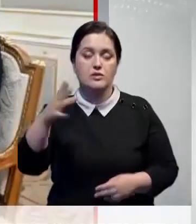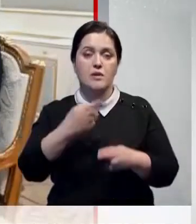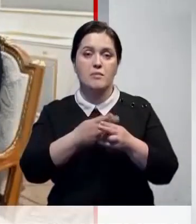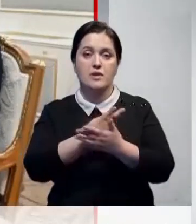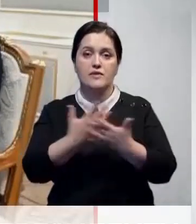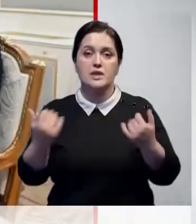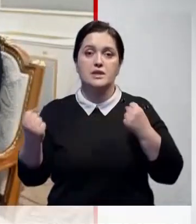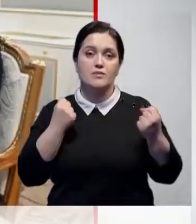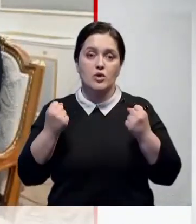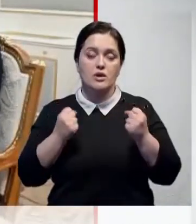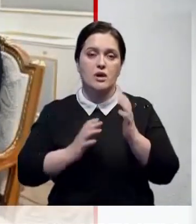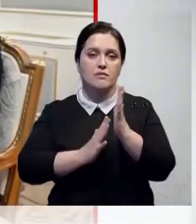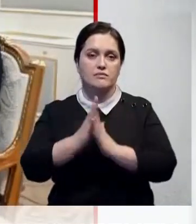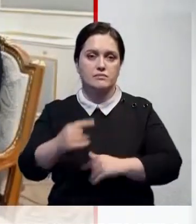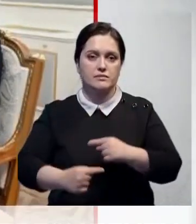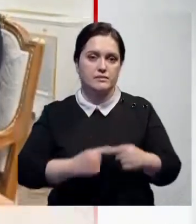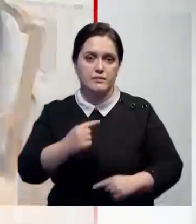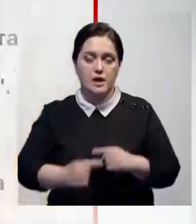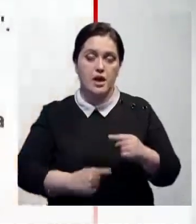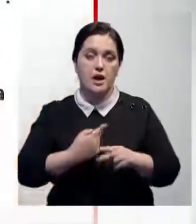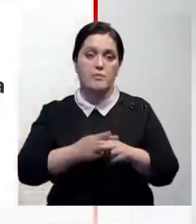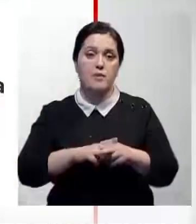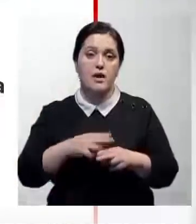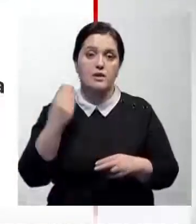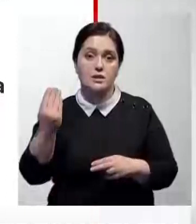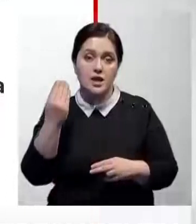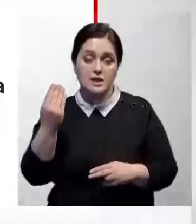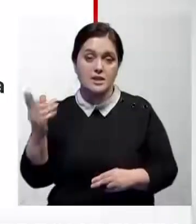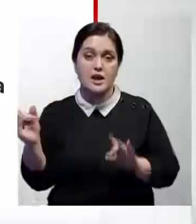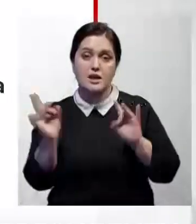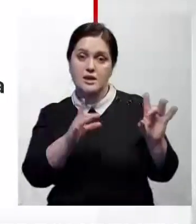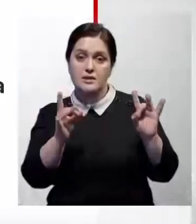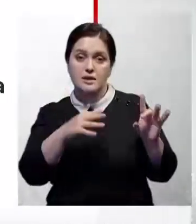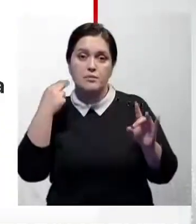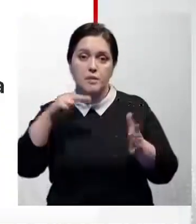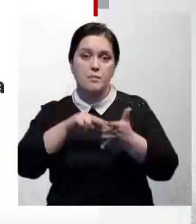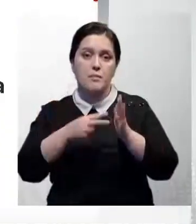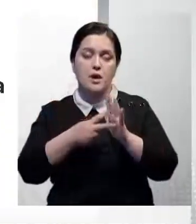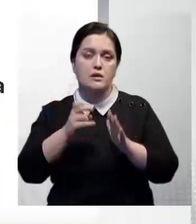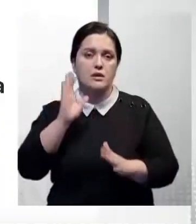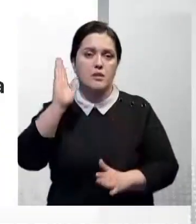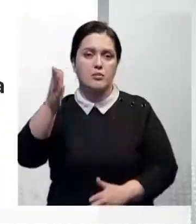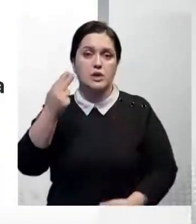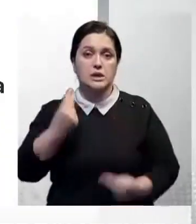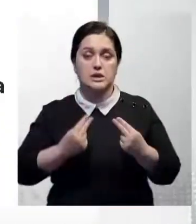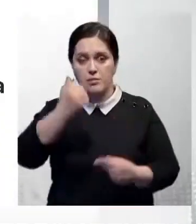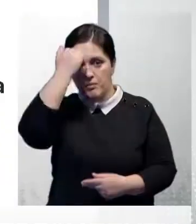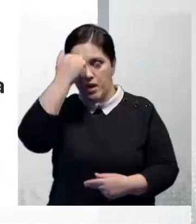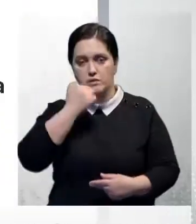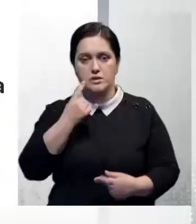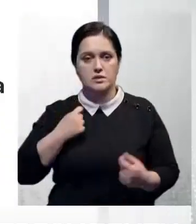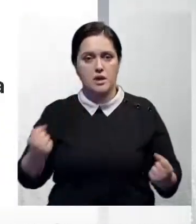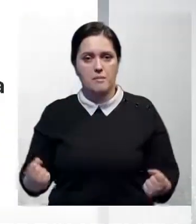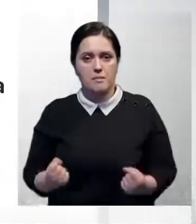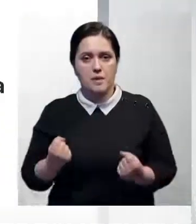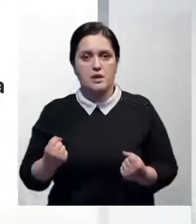вида спорта среди подрастающего поколения. В свою очередь, теннисистка рассказала президенту о своих планах на предстоящие турниры и поблагодарила